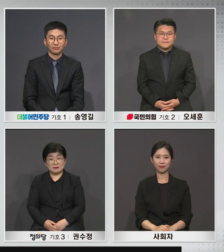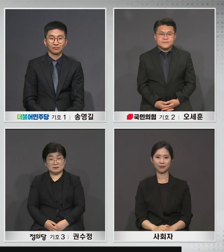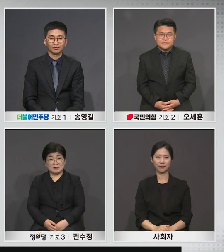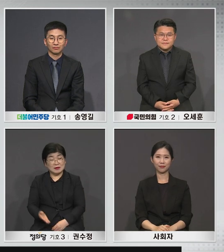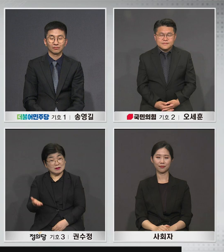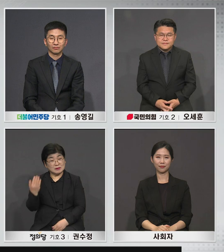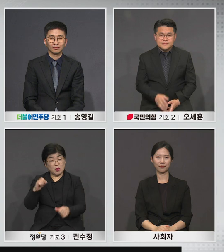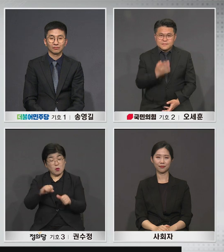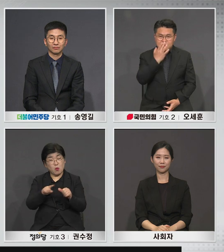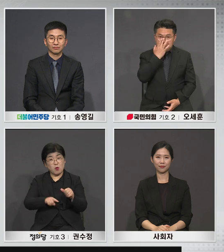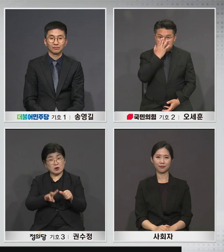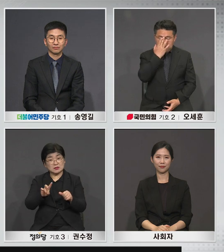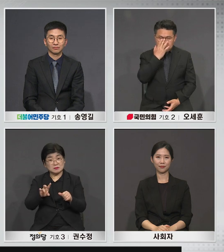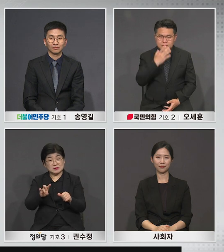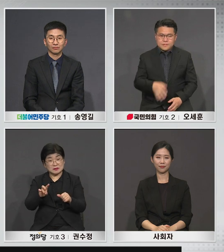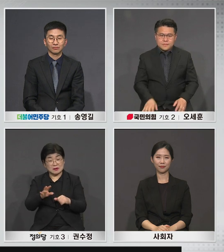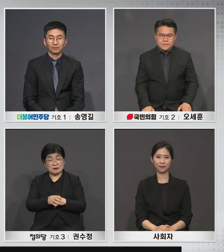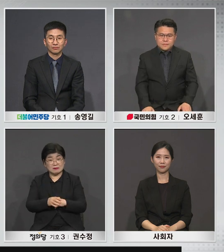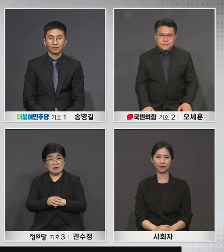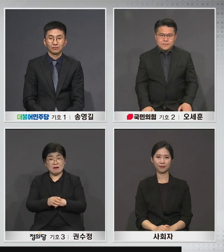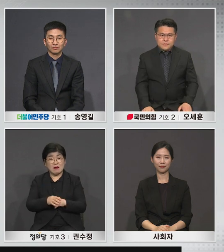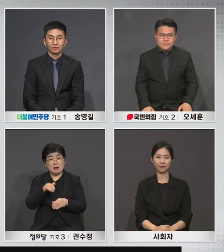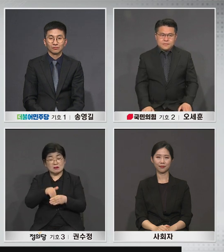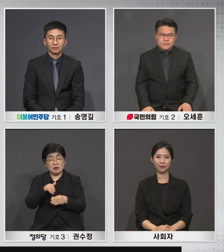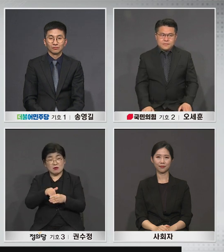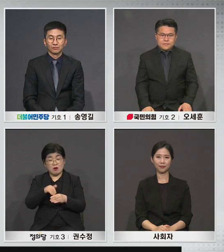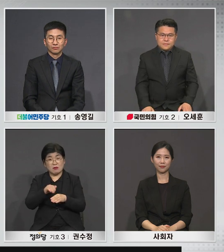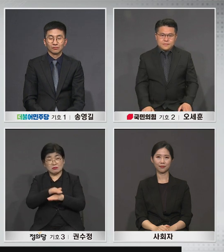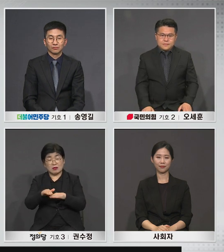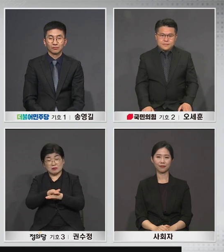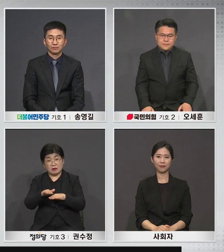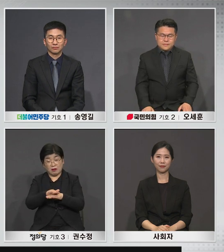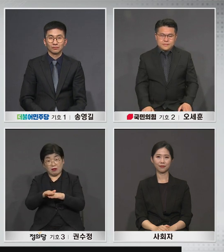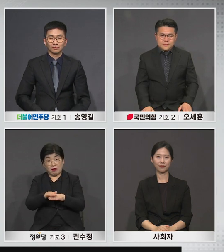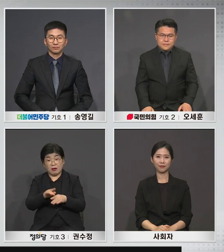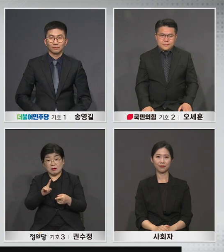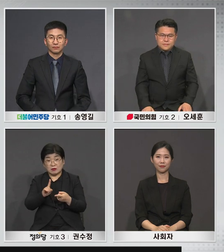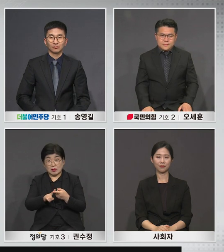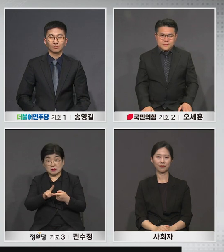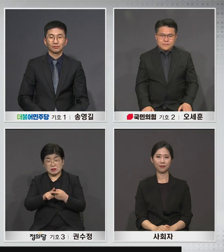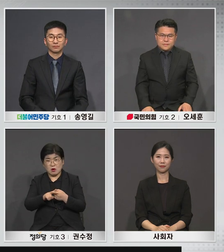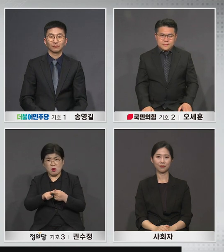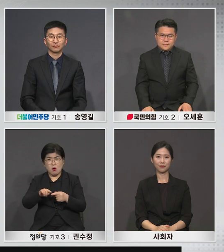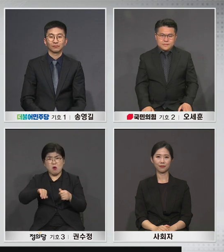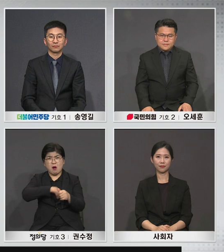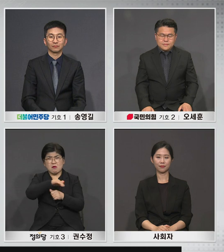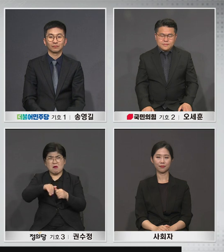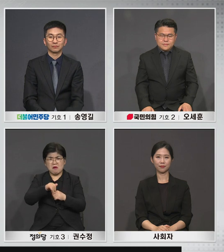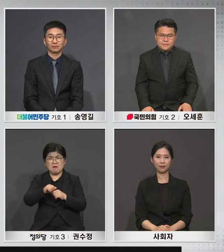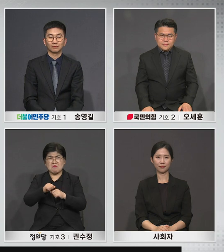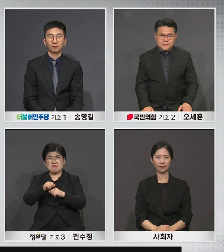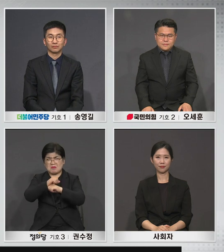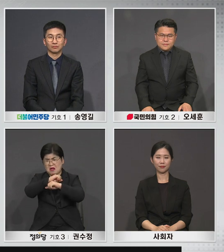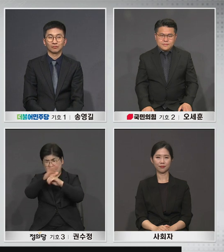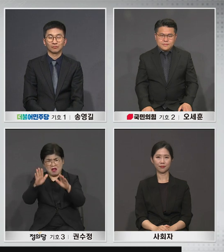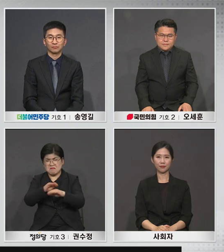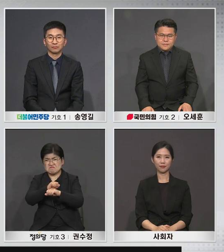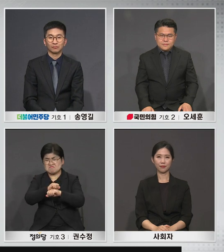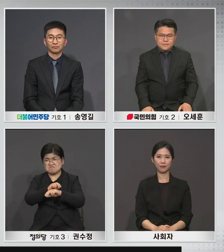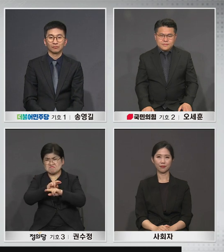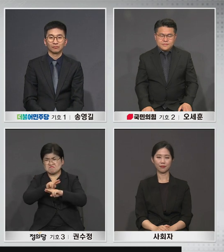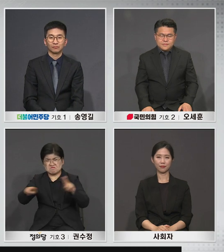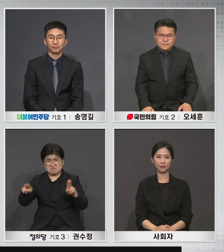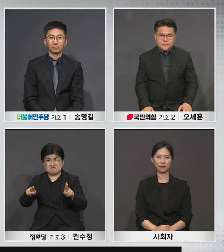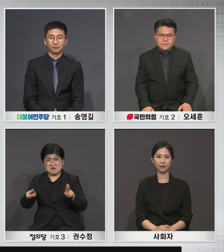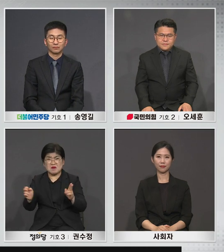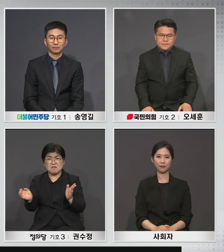5월 24일 선거대책위 보도자를 통해서 2차 합의문, 환경부가 파기 지시를 했기 때문에 실효성 없는 것이라고 주장을 한 것을 알고